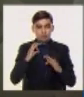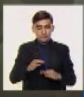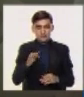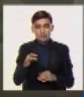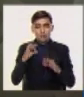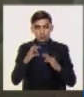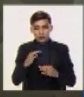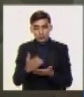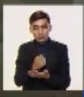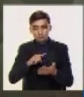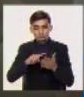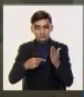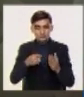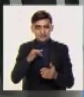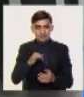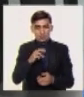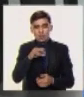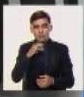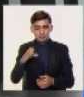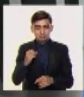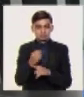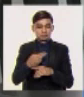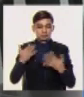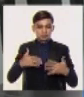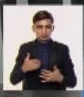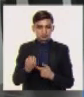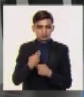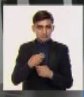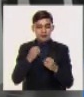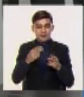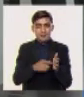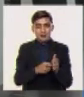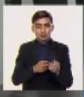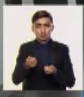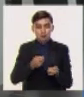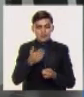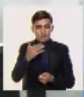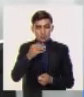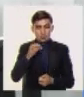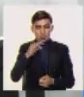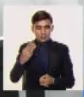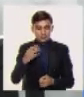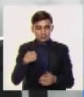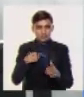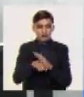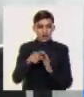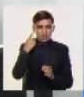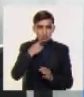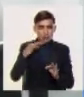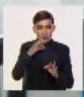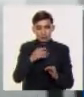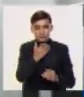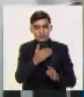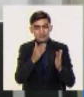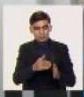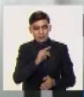нашли запятую в букве Трудовом кодексе. Руководитель Карагандинской службы скорой помощи уверяет, ничего личного и претензий к